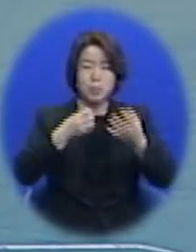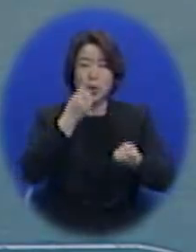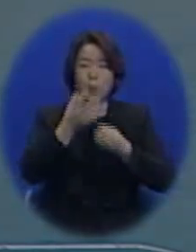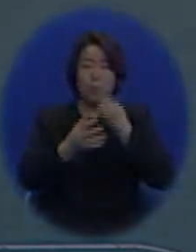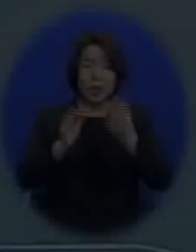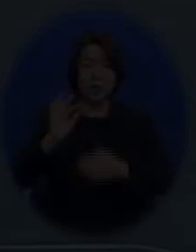되기를 축복합니다